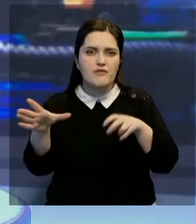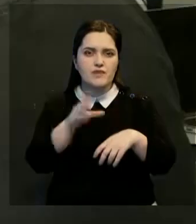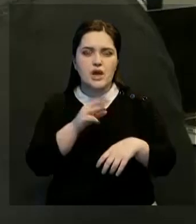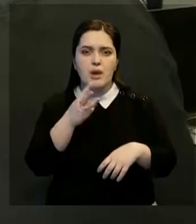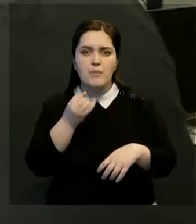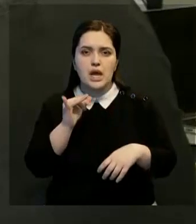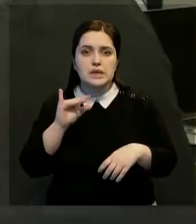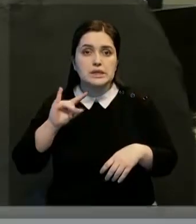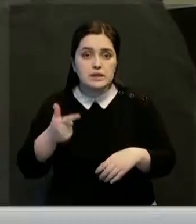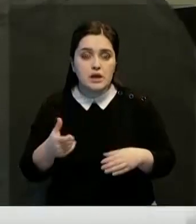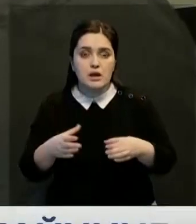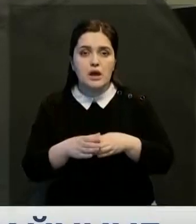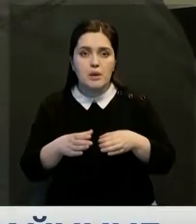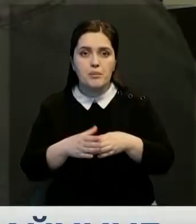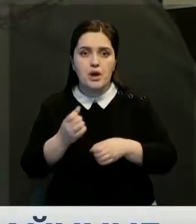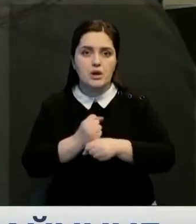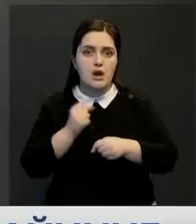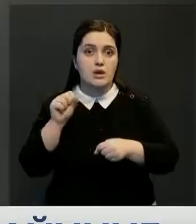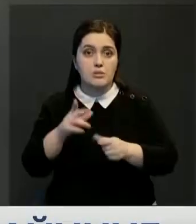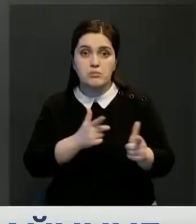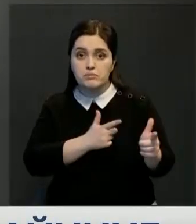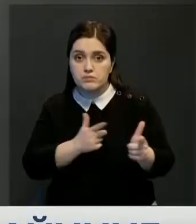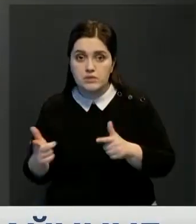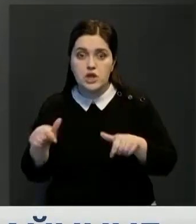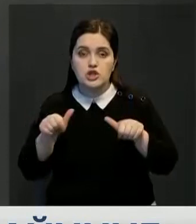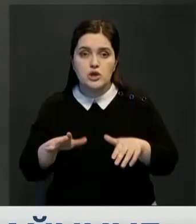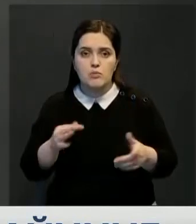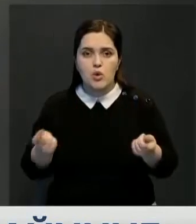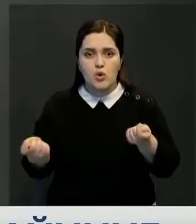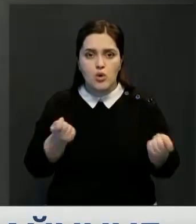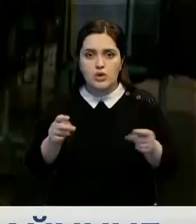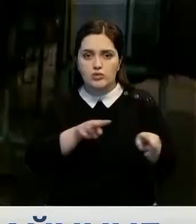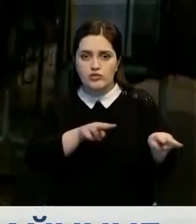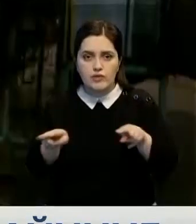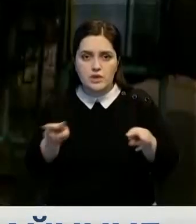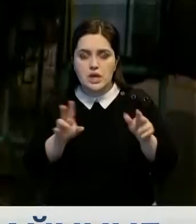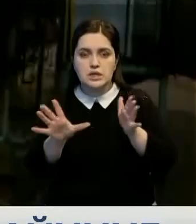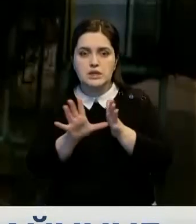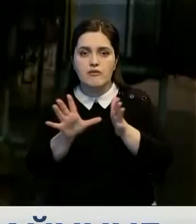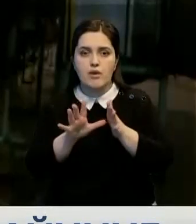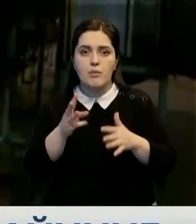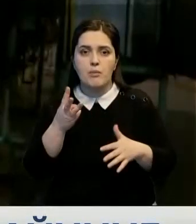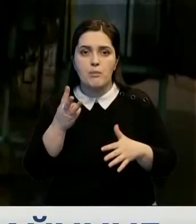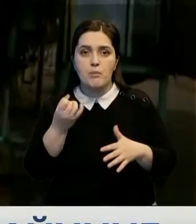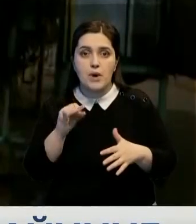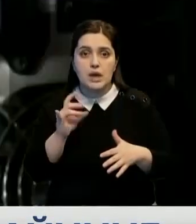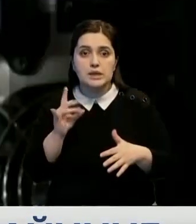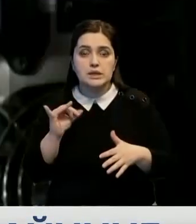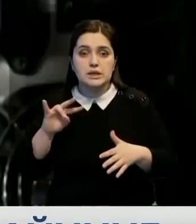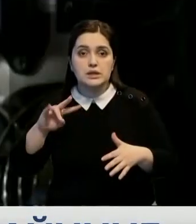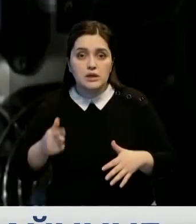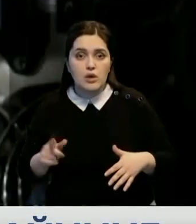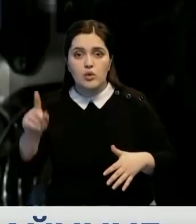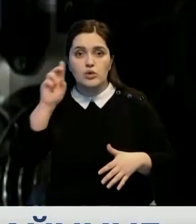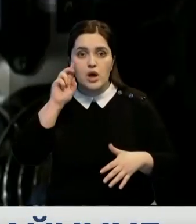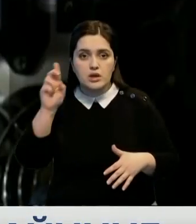майнинговые фермы, а также разработать к апрелю полноценный пакет решений по регулированию и развитию цифрового майнинга. Президент подчеркнул,